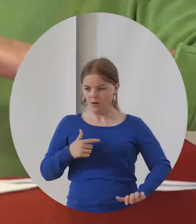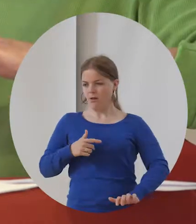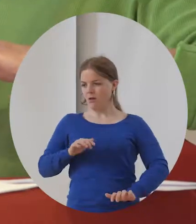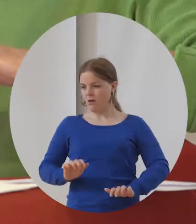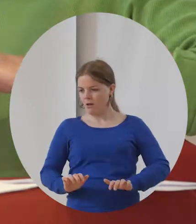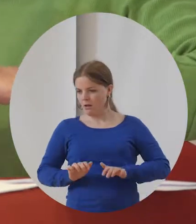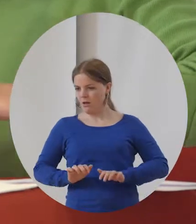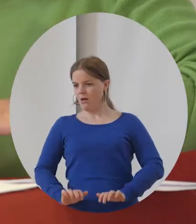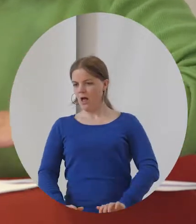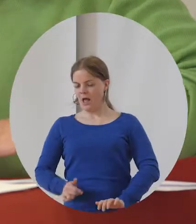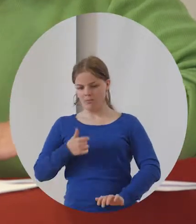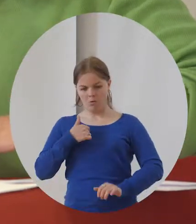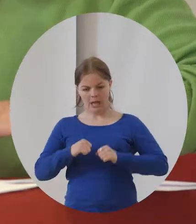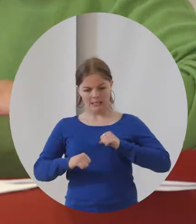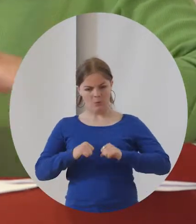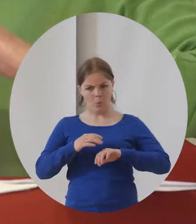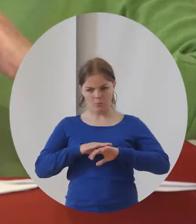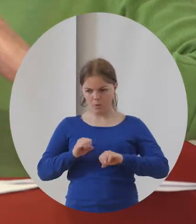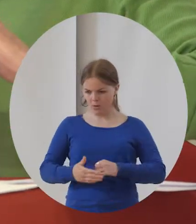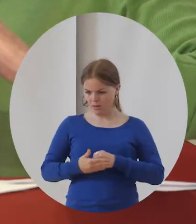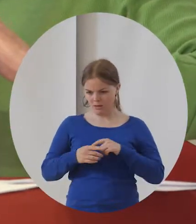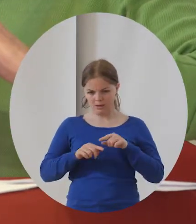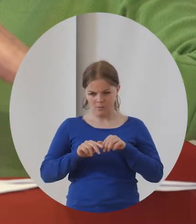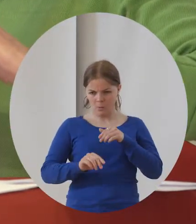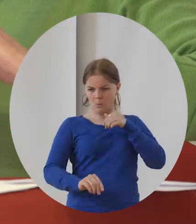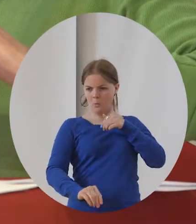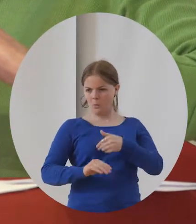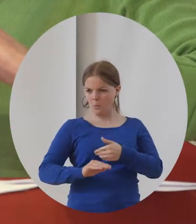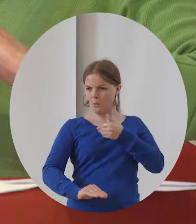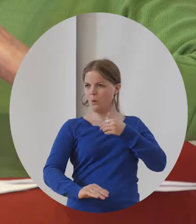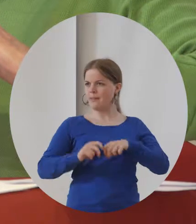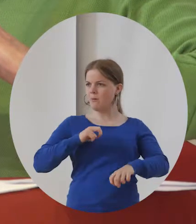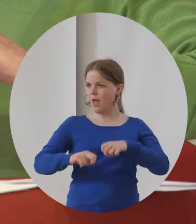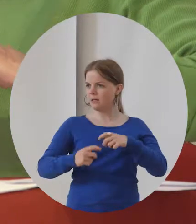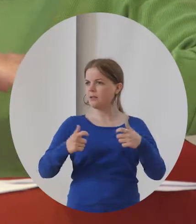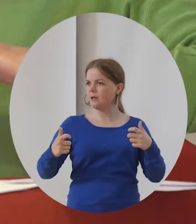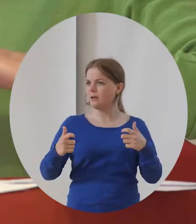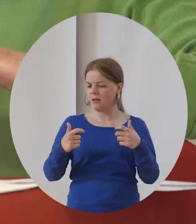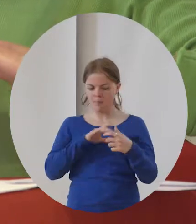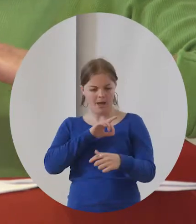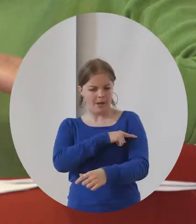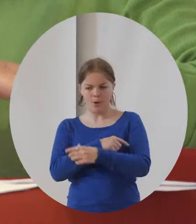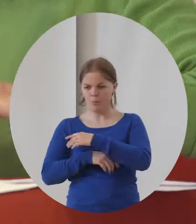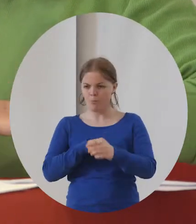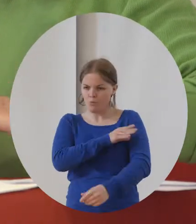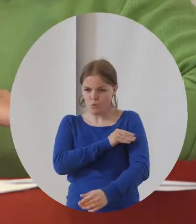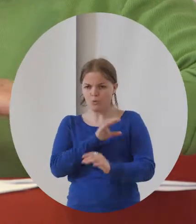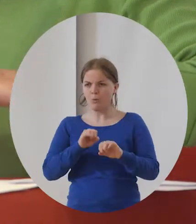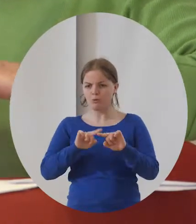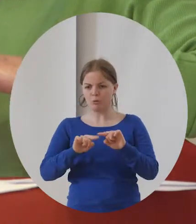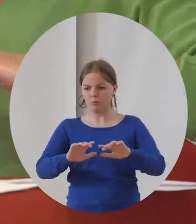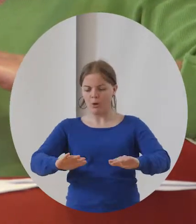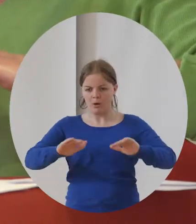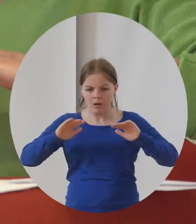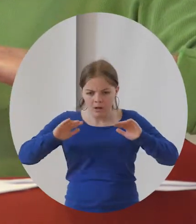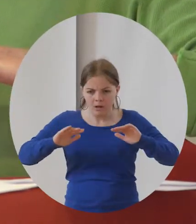que j'ai une action sur le monde, que je peux avoir, grâce aux muscles, une possibilité de m'approcher,